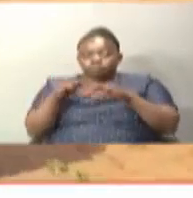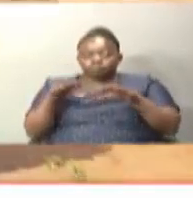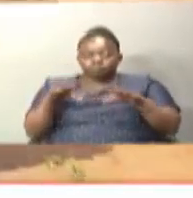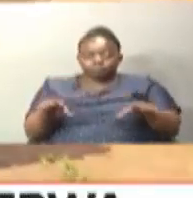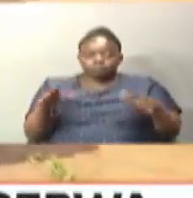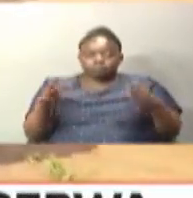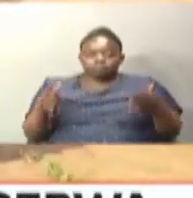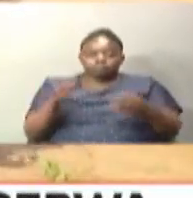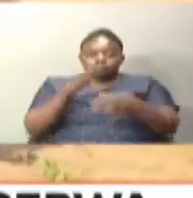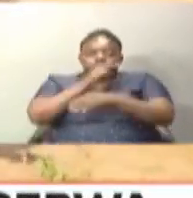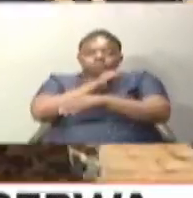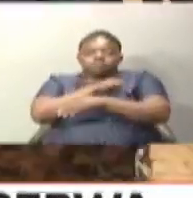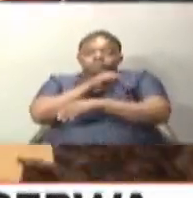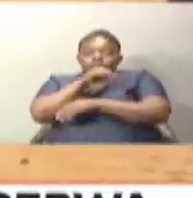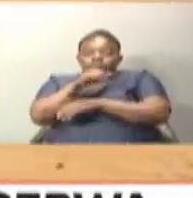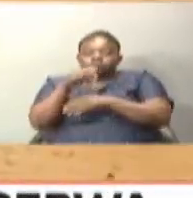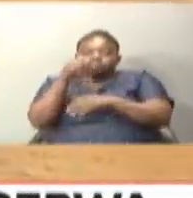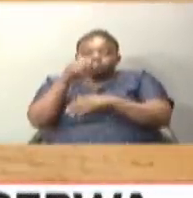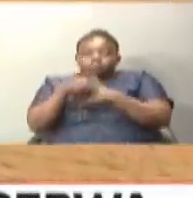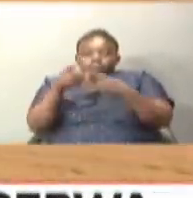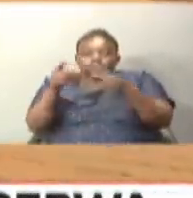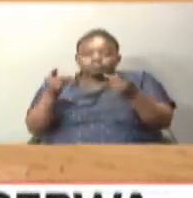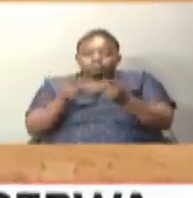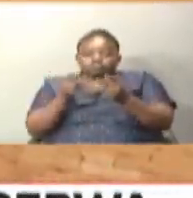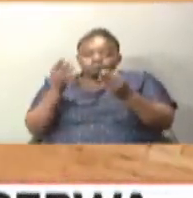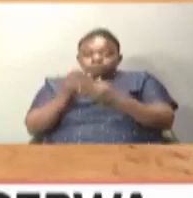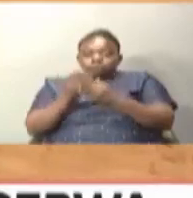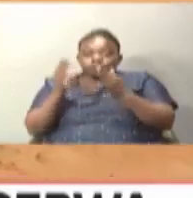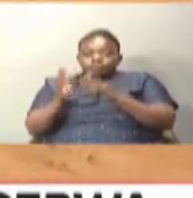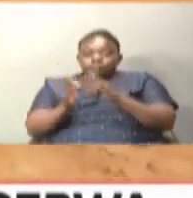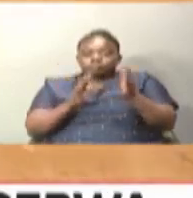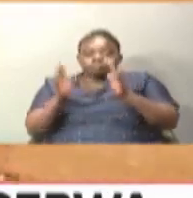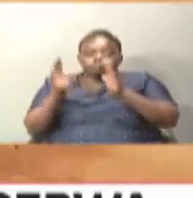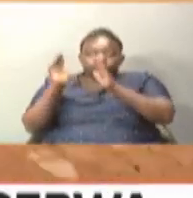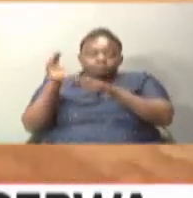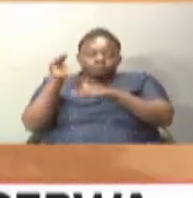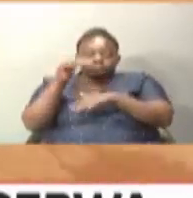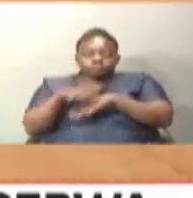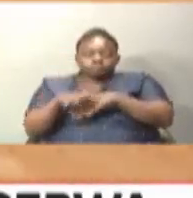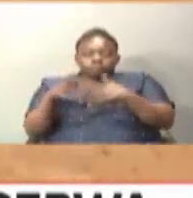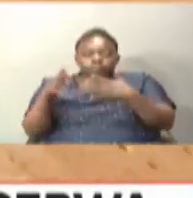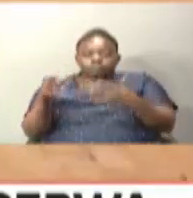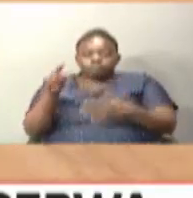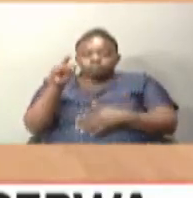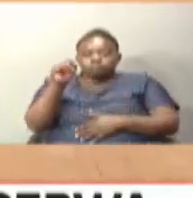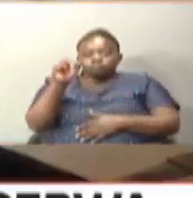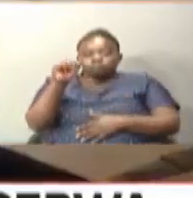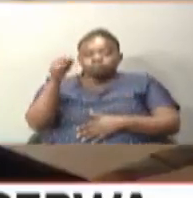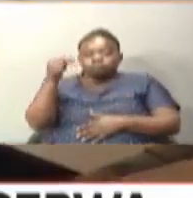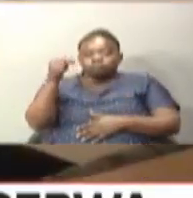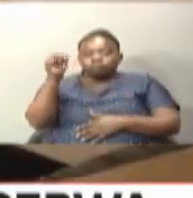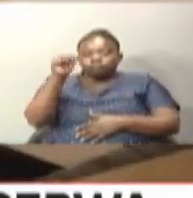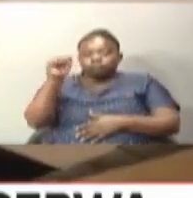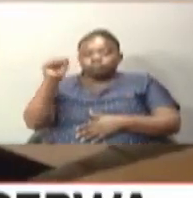Kasangati, eddwaliro n'ebitundu ebirala wakati nga beetegekera okuza ebikujjuko byabwe ebya Tarehe Sita.